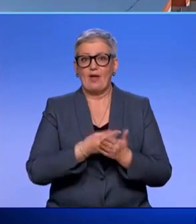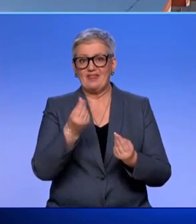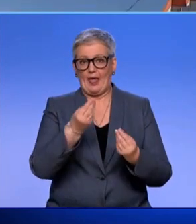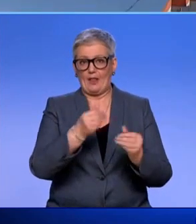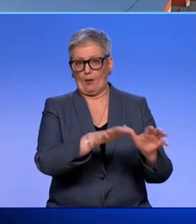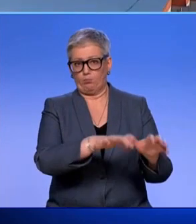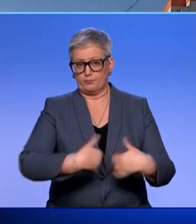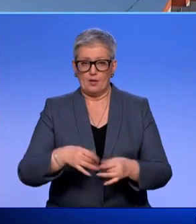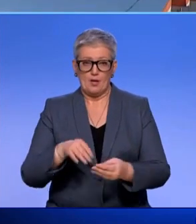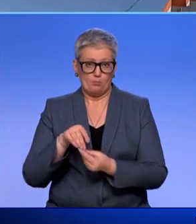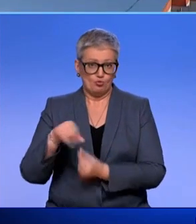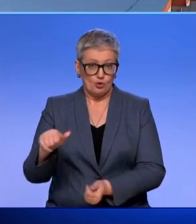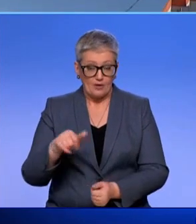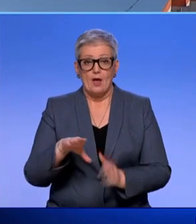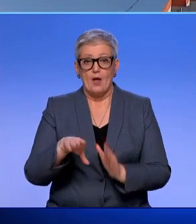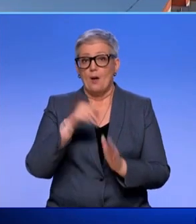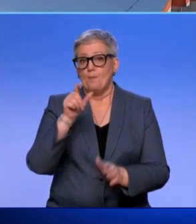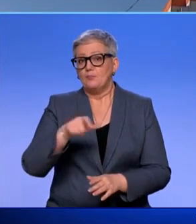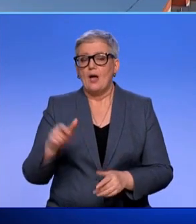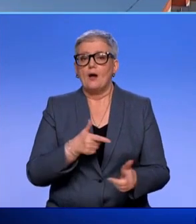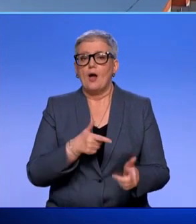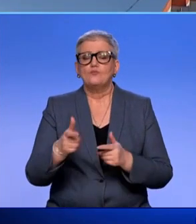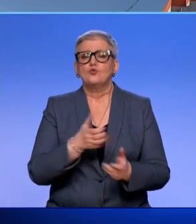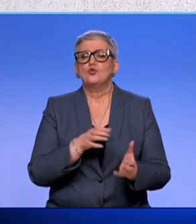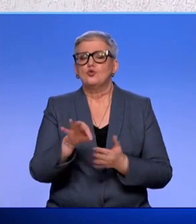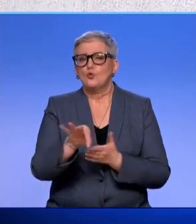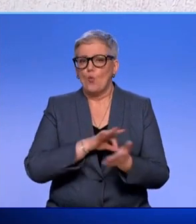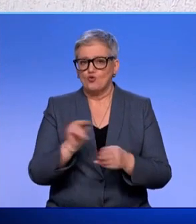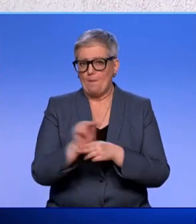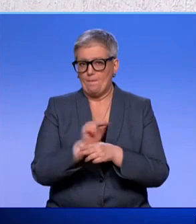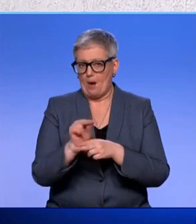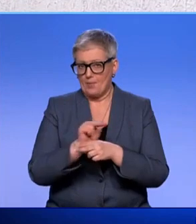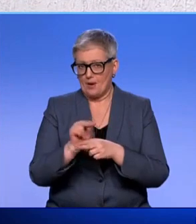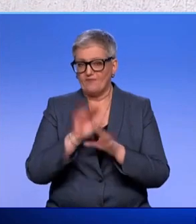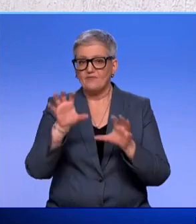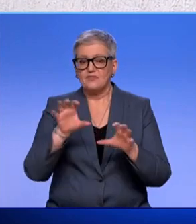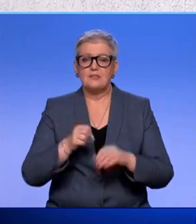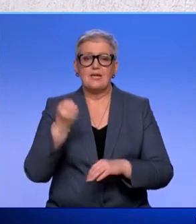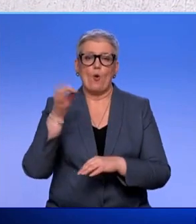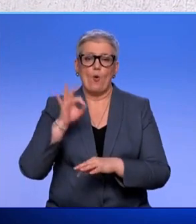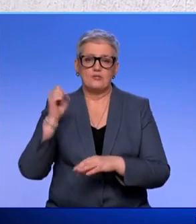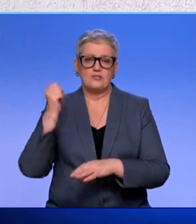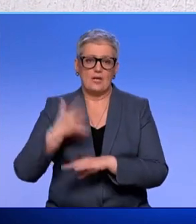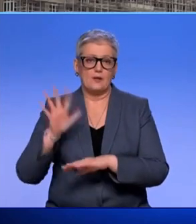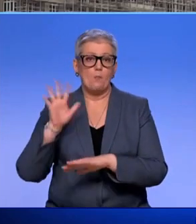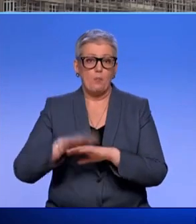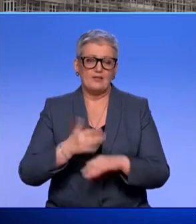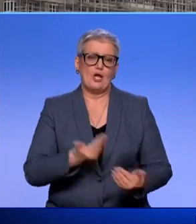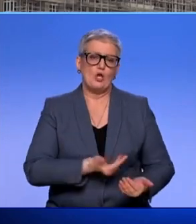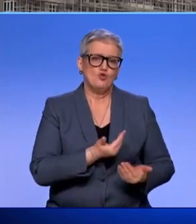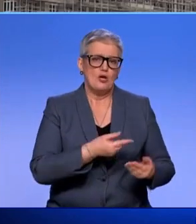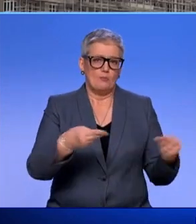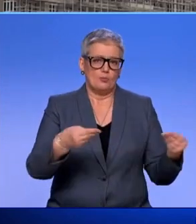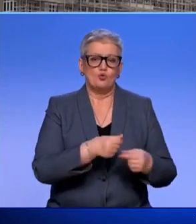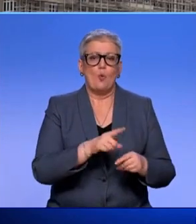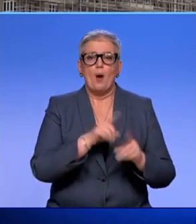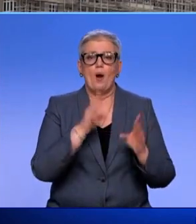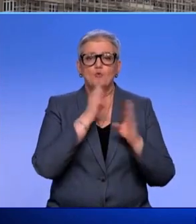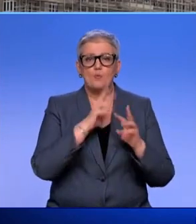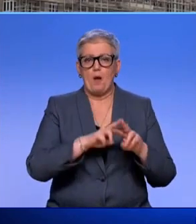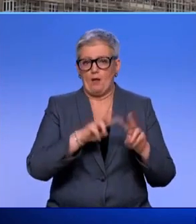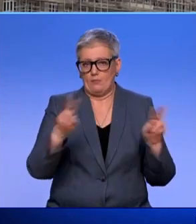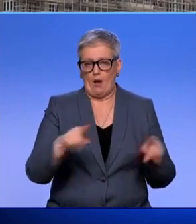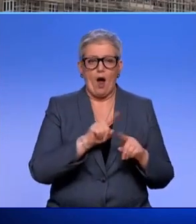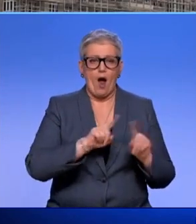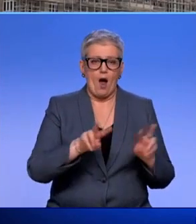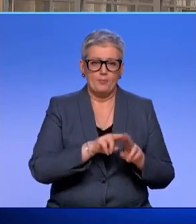бежать. Парламентарии готовят срочные поправки в законы о Центробанке и жилищных кооперативах, чтобы участь Best Way не постигла других